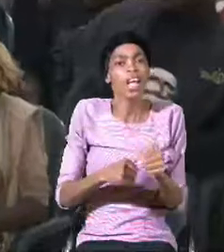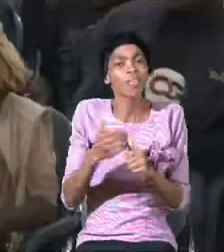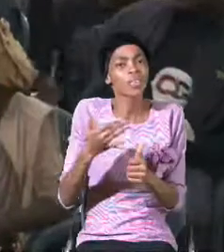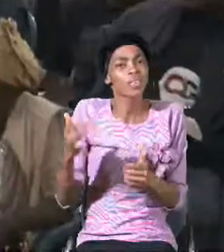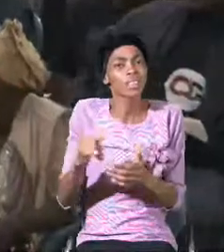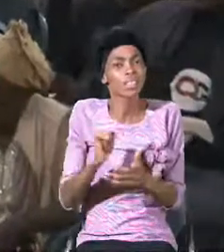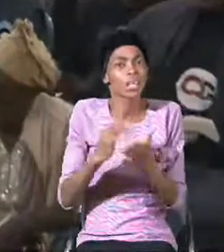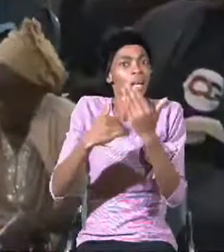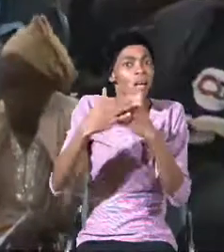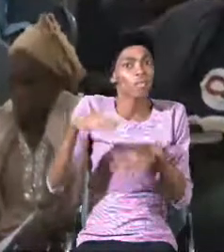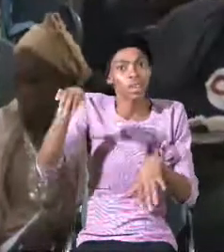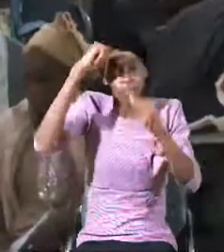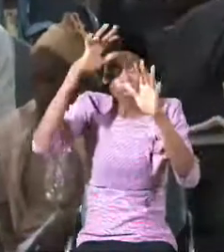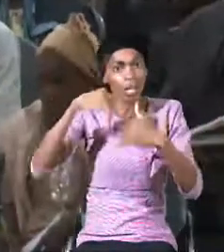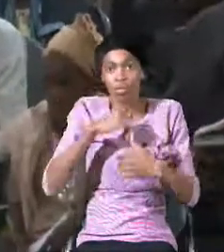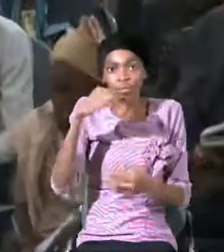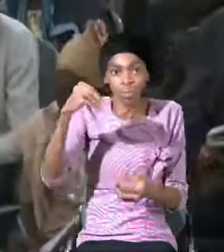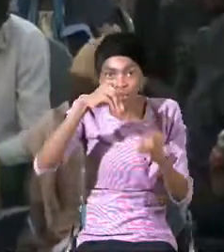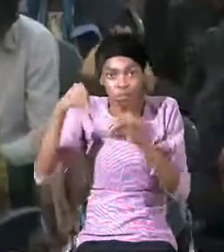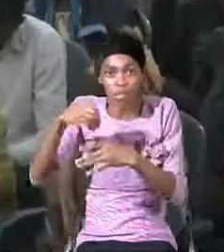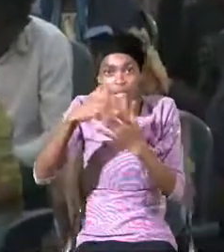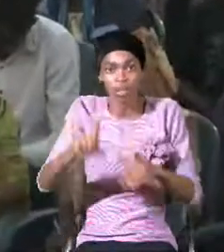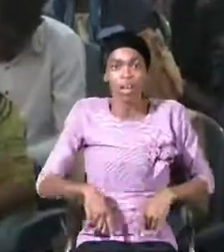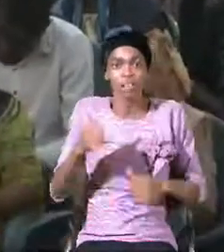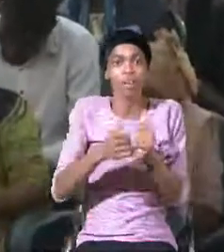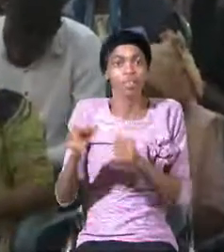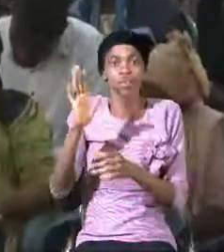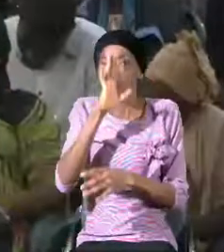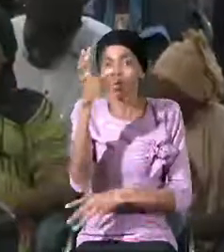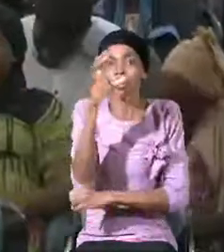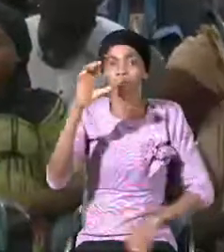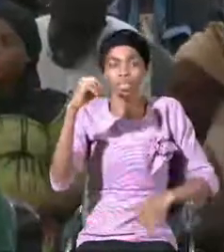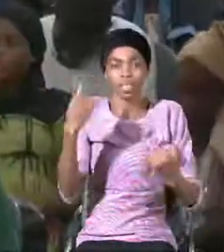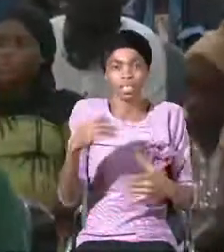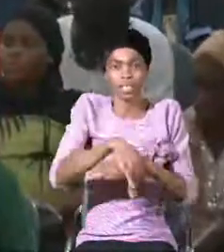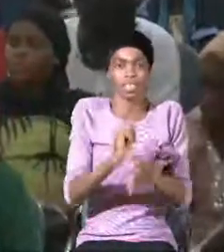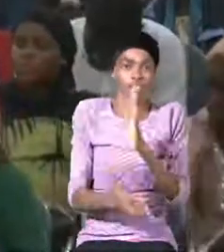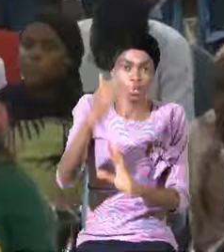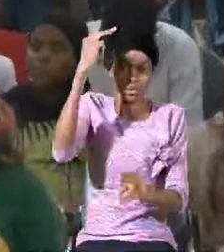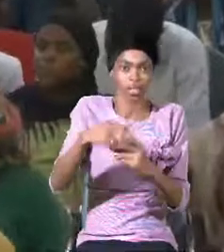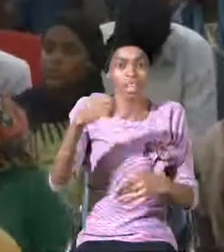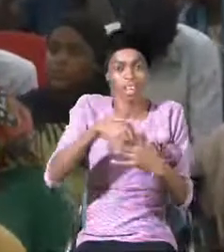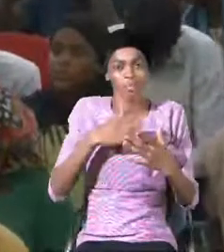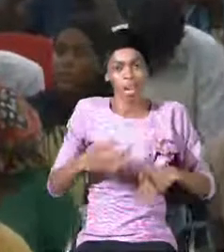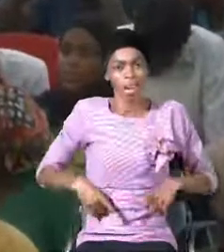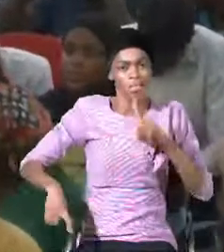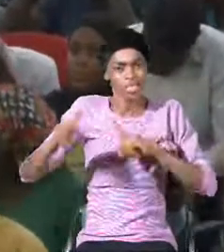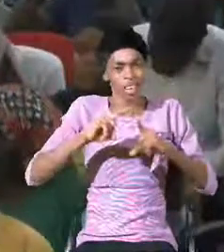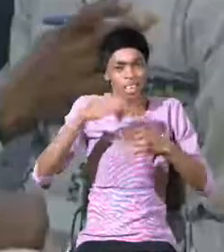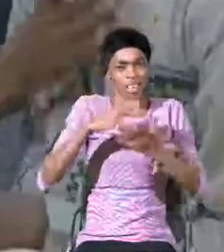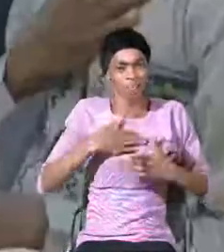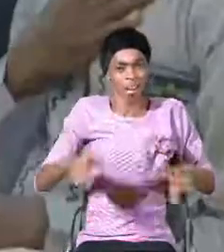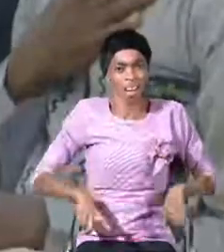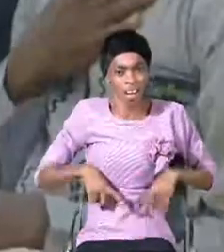Et tout ce que le Père Céleste n'a pas planté dans ta vie, tout sera déraciné ce soir. Dans ma vie, de